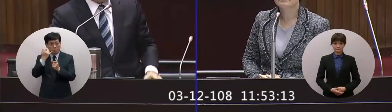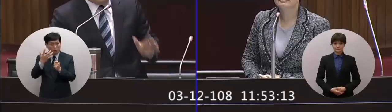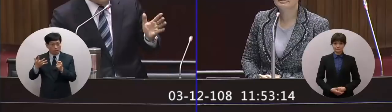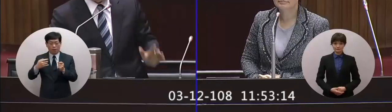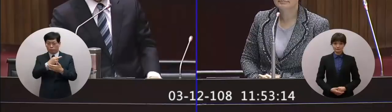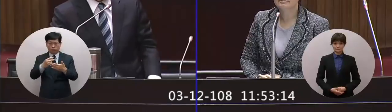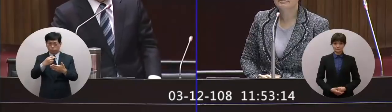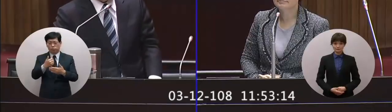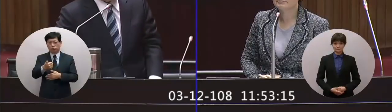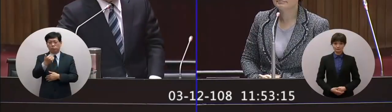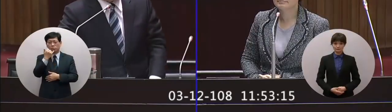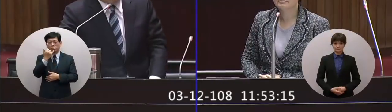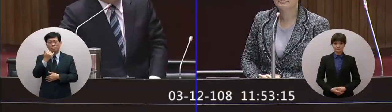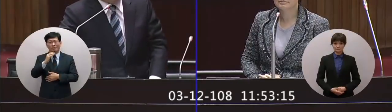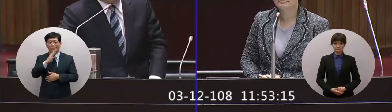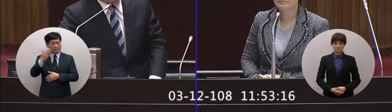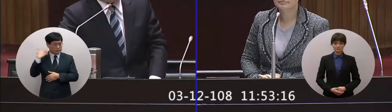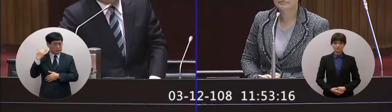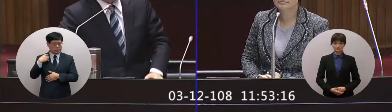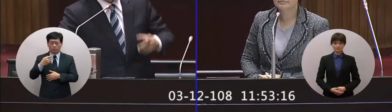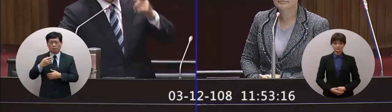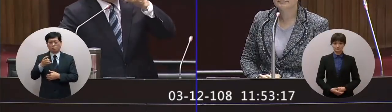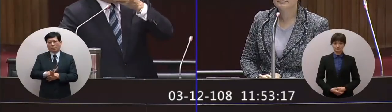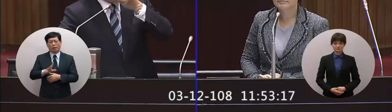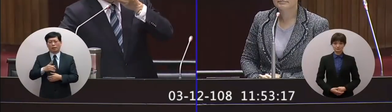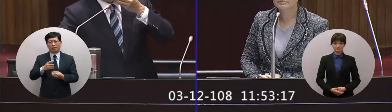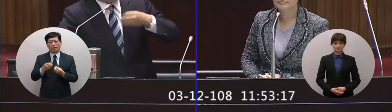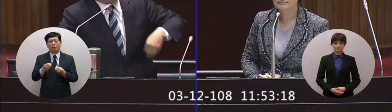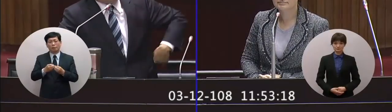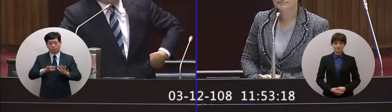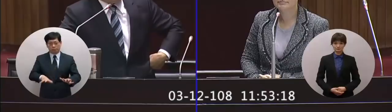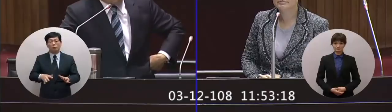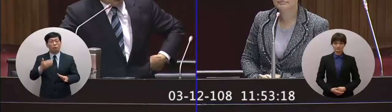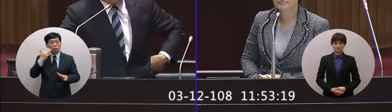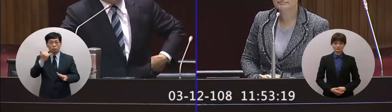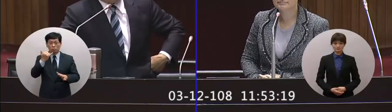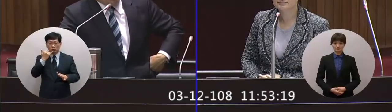海，很接近海洋，只是都过去没有这样做。现在我